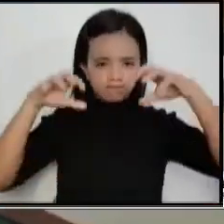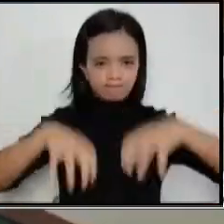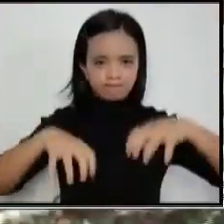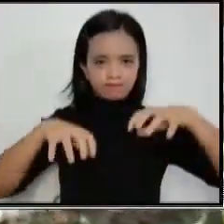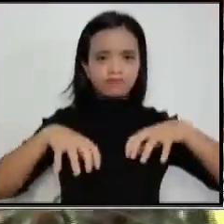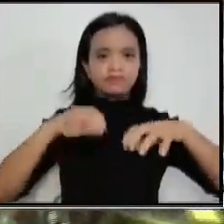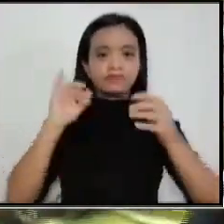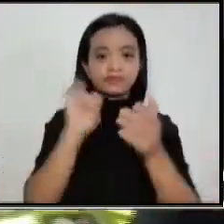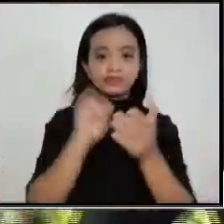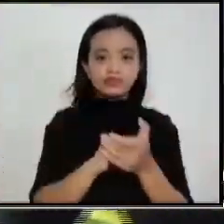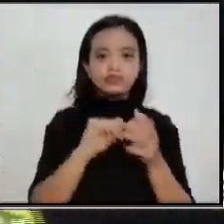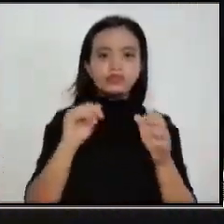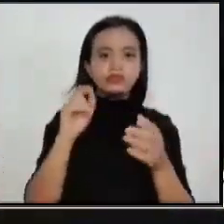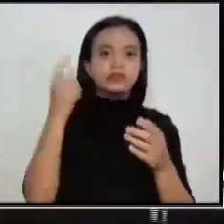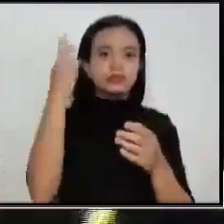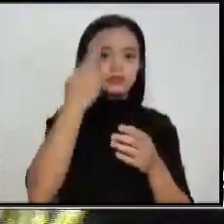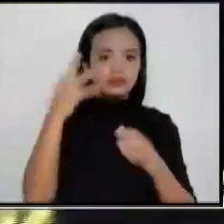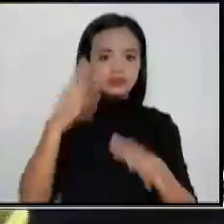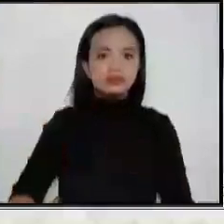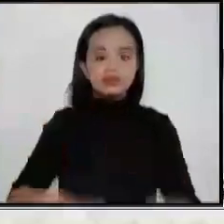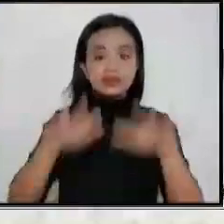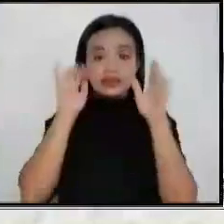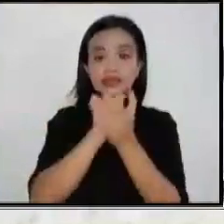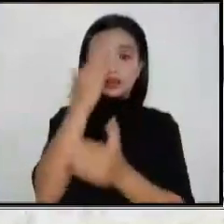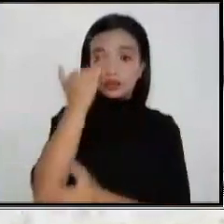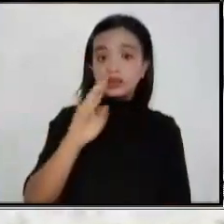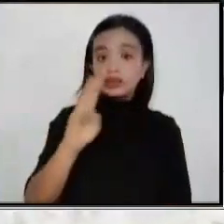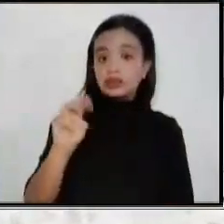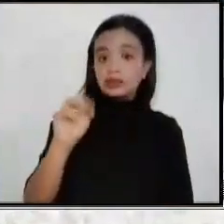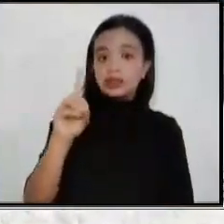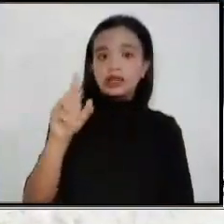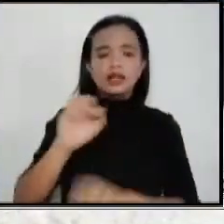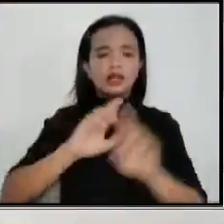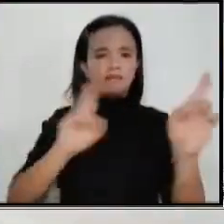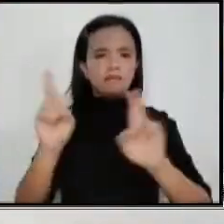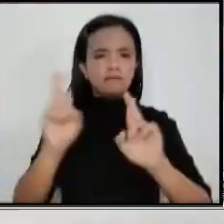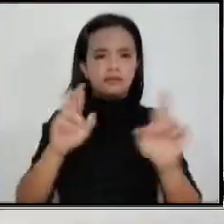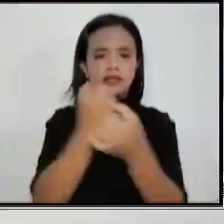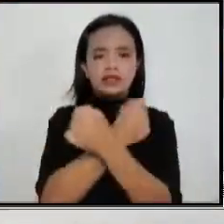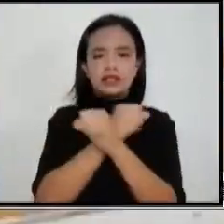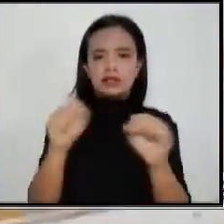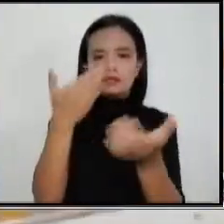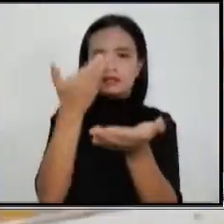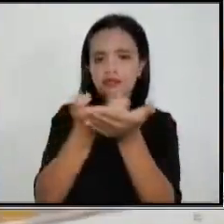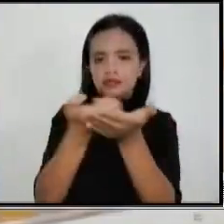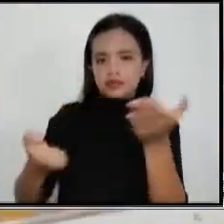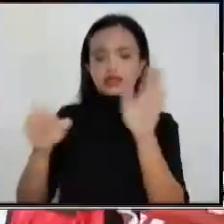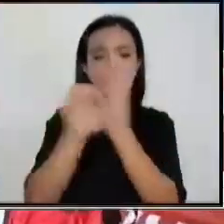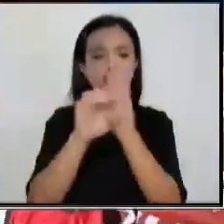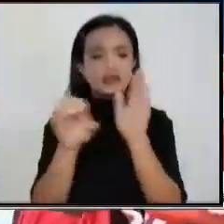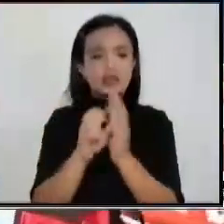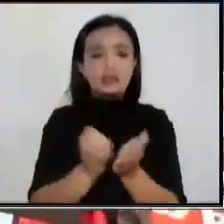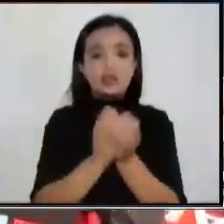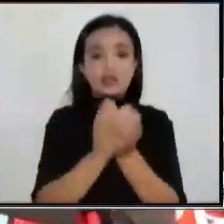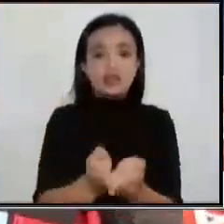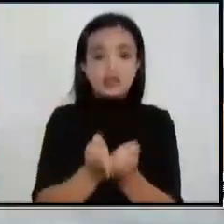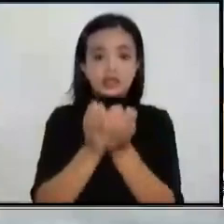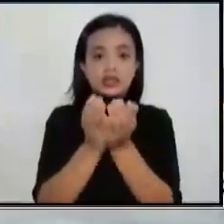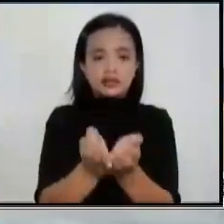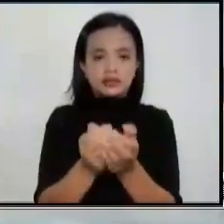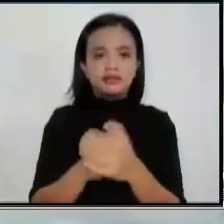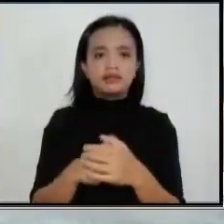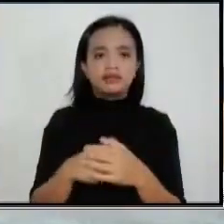ng pagbaha. Kaya inihahanda na ng MMDA ang mga rescue equipment tulad ng rubber at aluminum boats, life